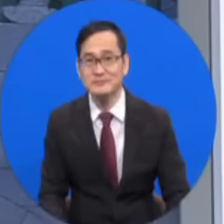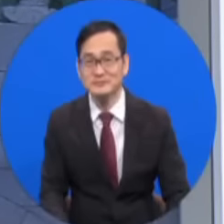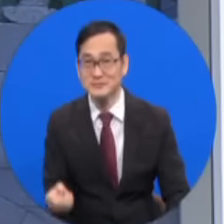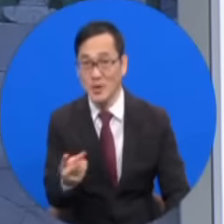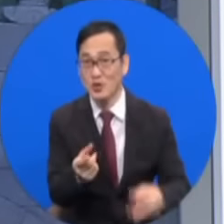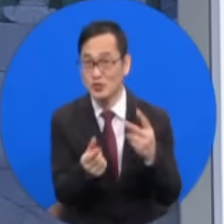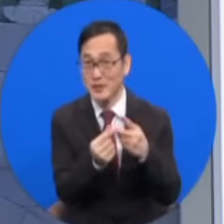함께